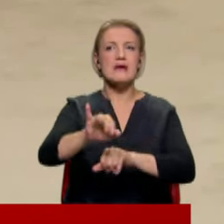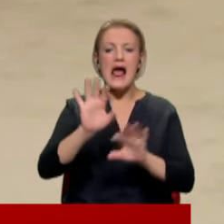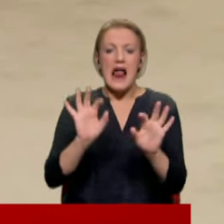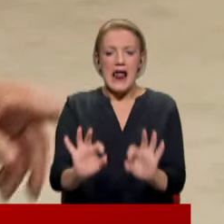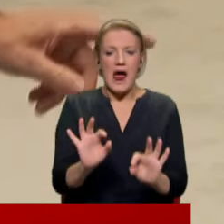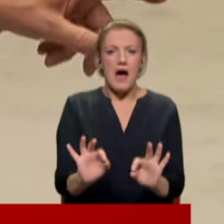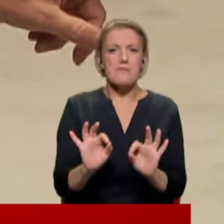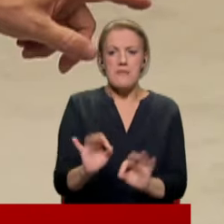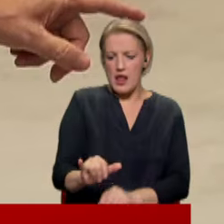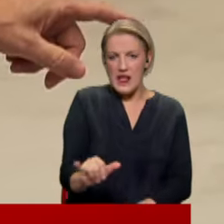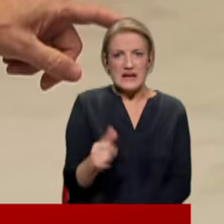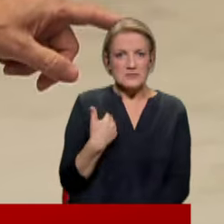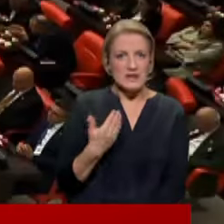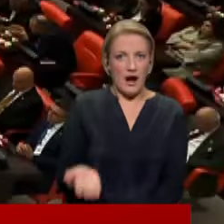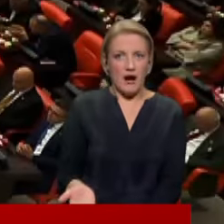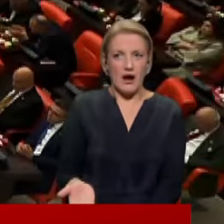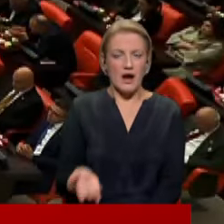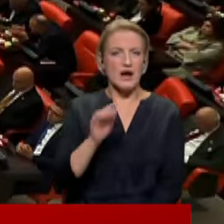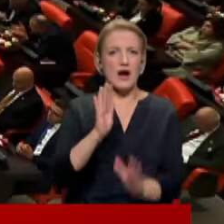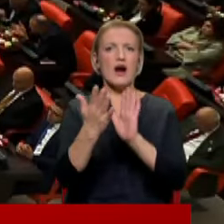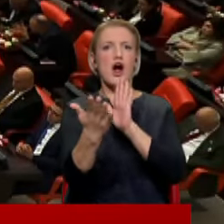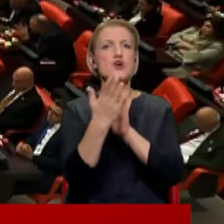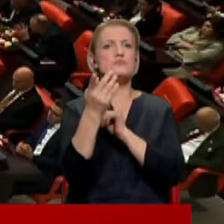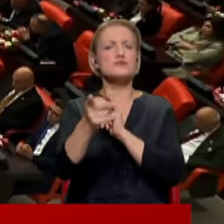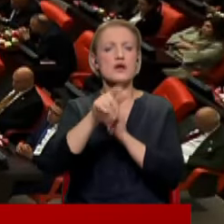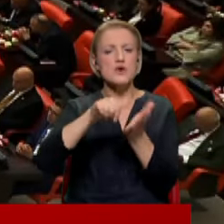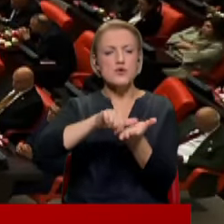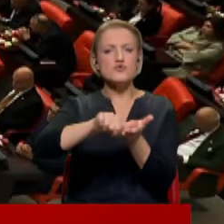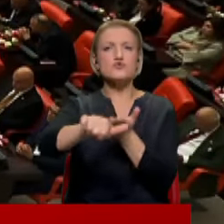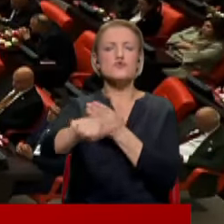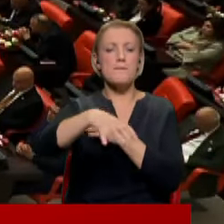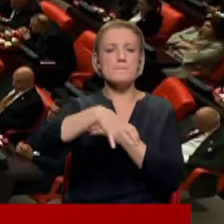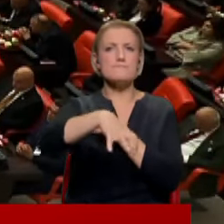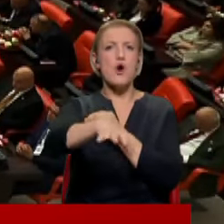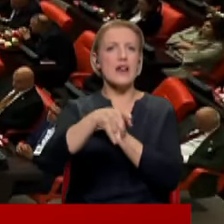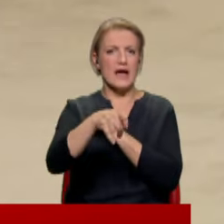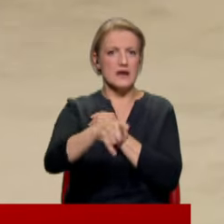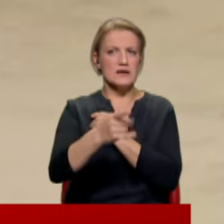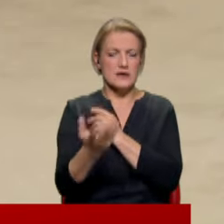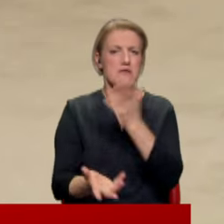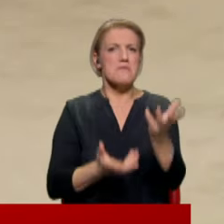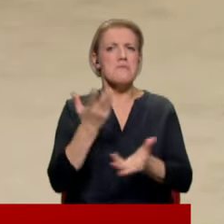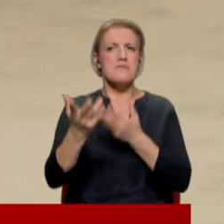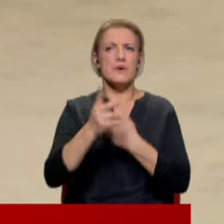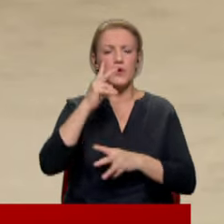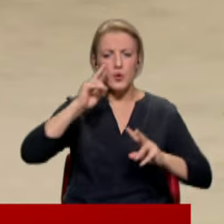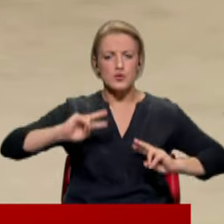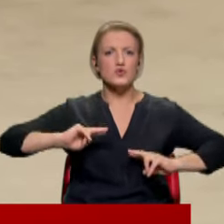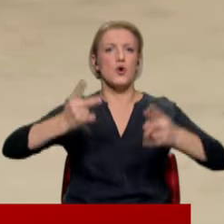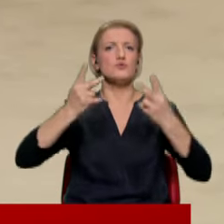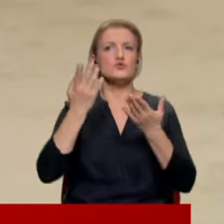hemen yanı Başımızdan tüm bölgeyi ateşe atmaya niyetli gözü